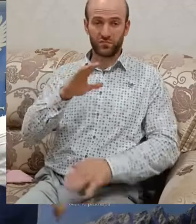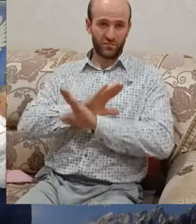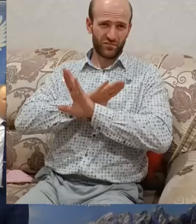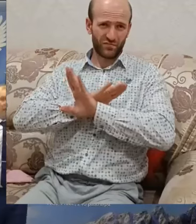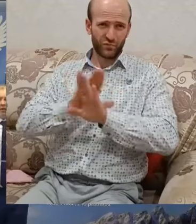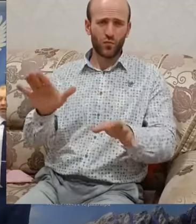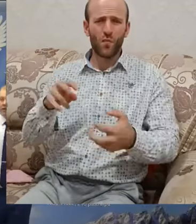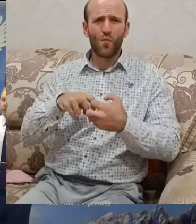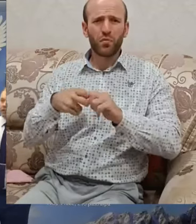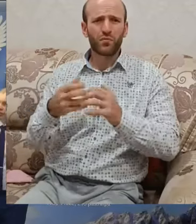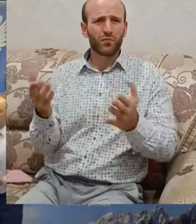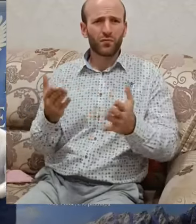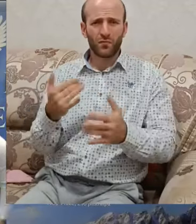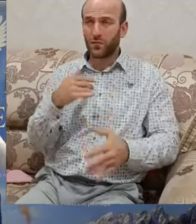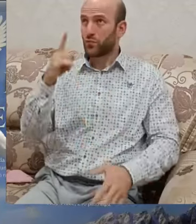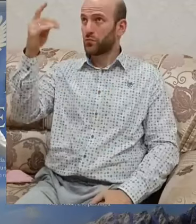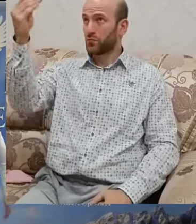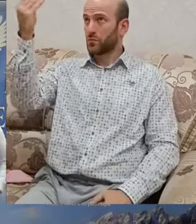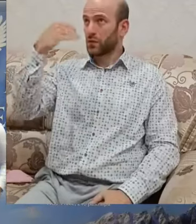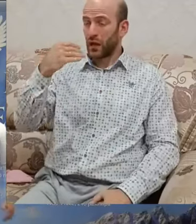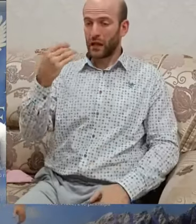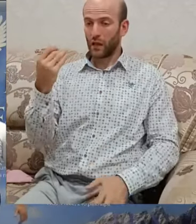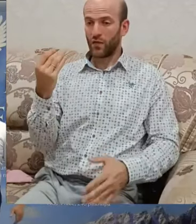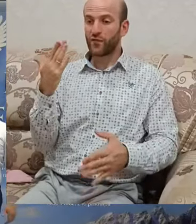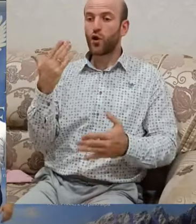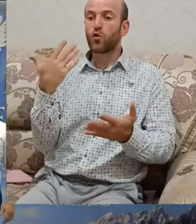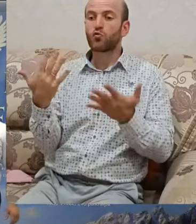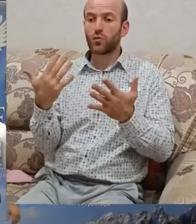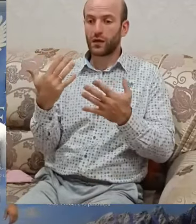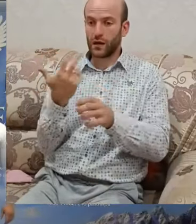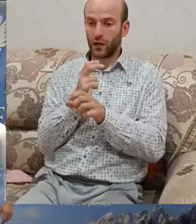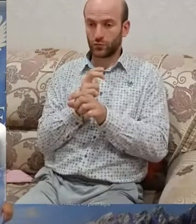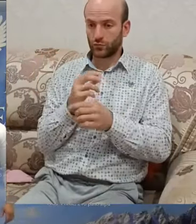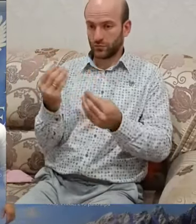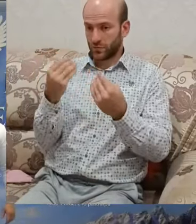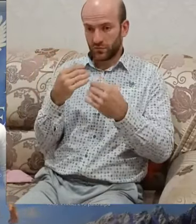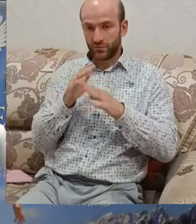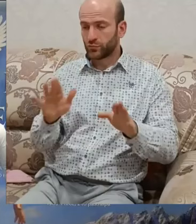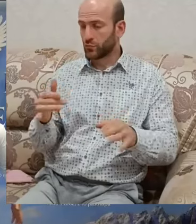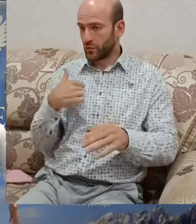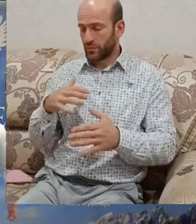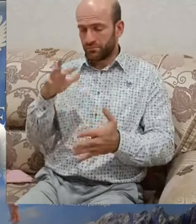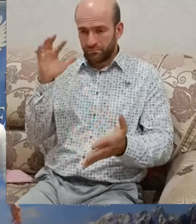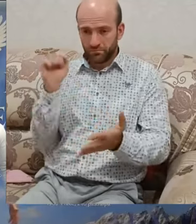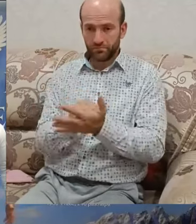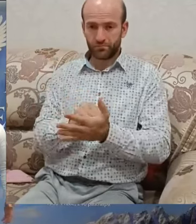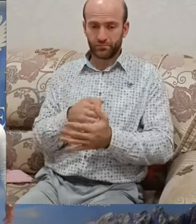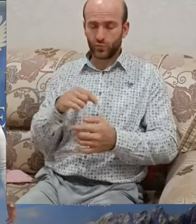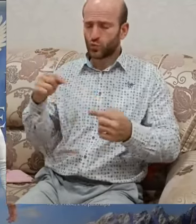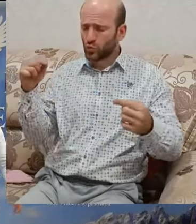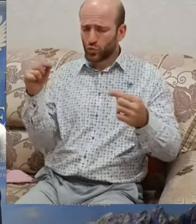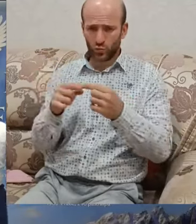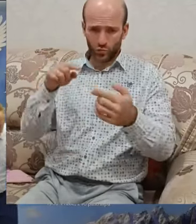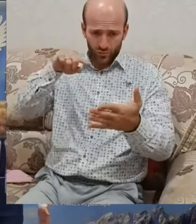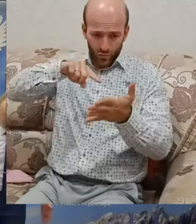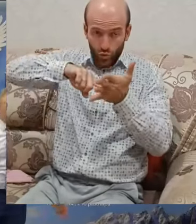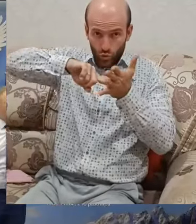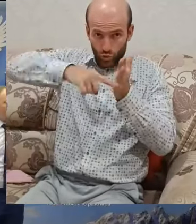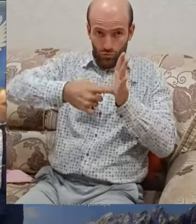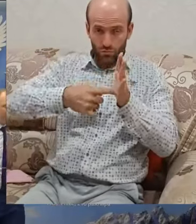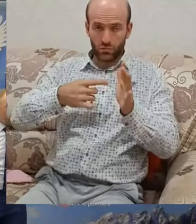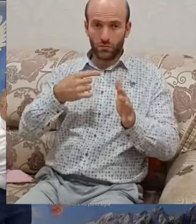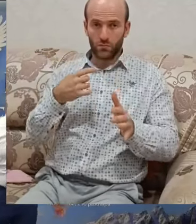Отдал их ваши, предал их ваши руки. Ташкас. Точка. Амен. Аминь. Amen. Taškas. Amen. Točka. Mes ne